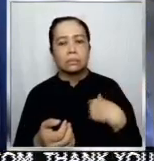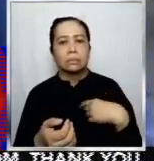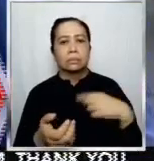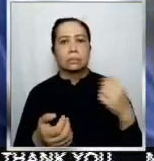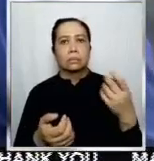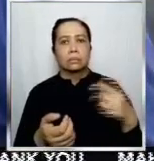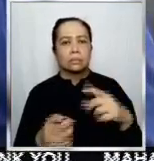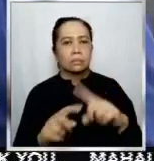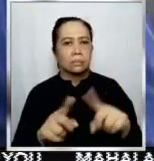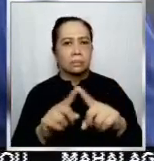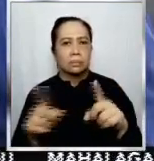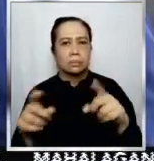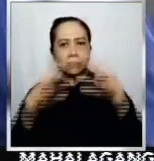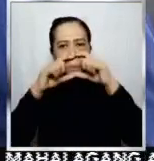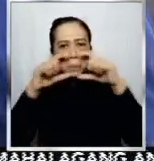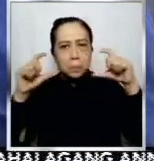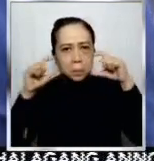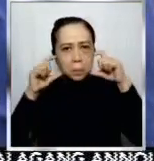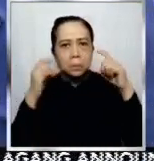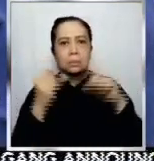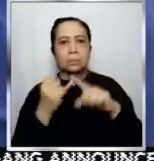namin yung mga plastic.